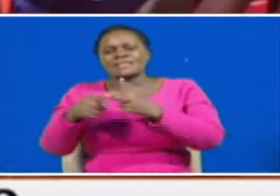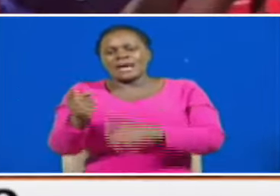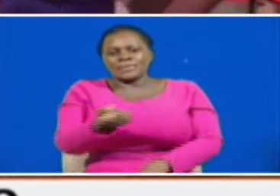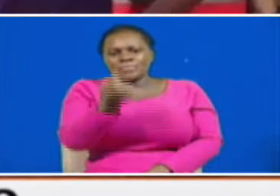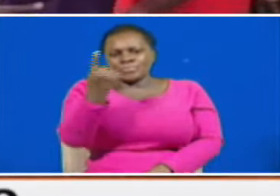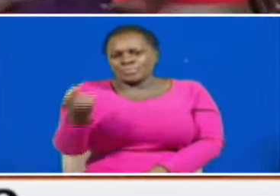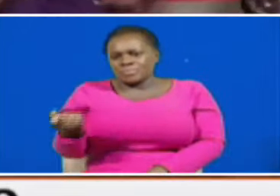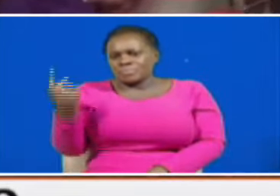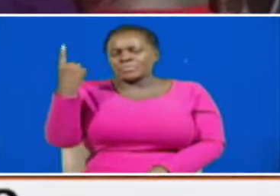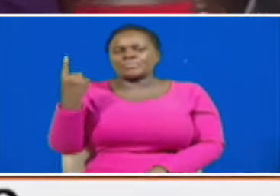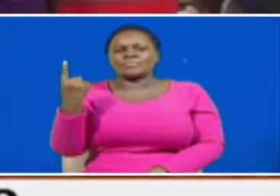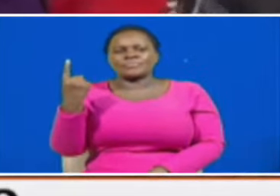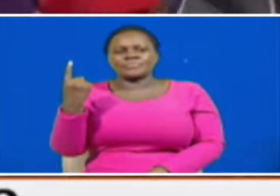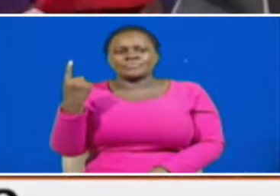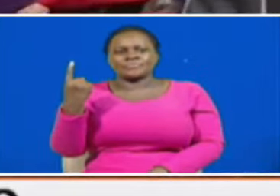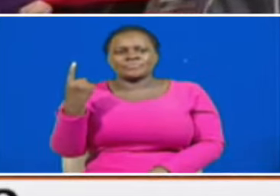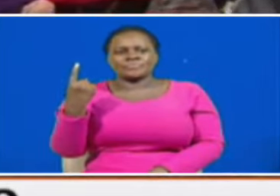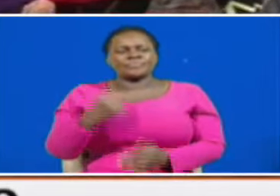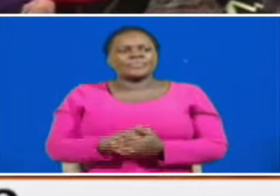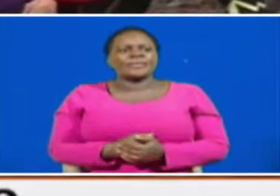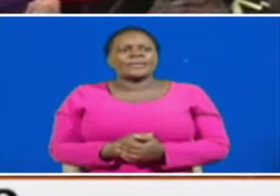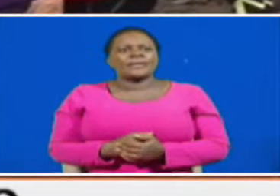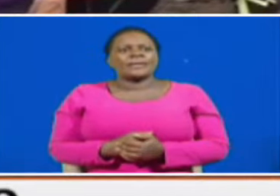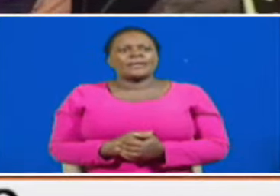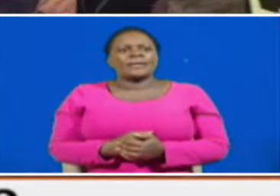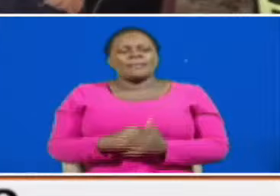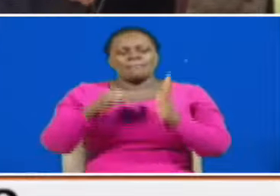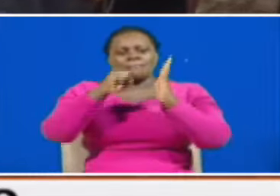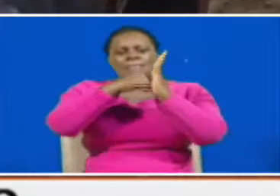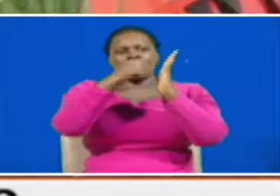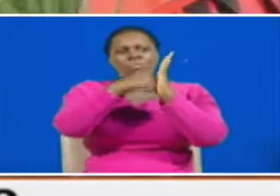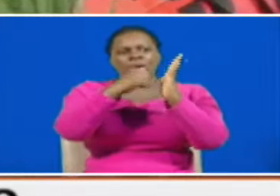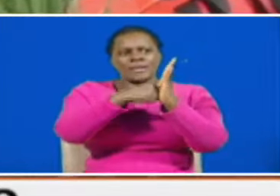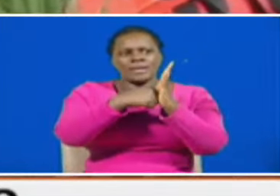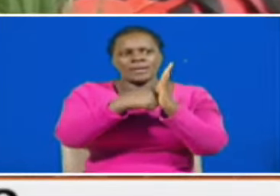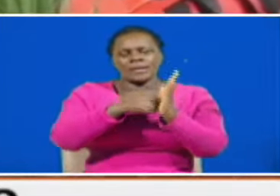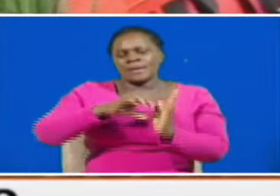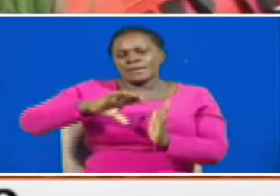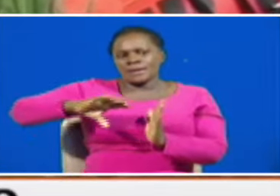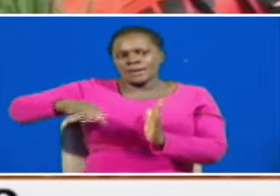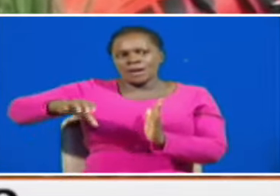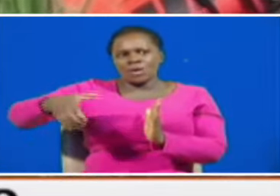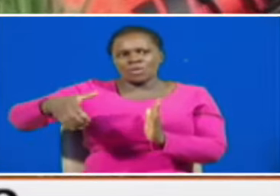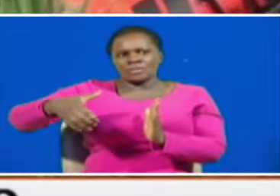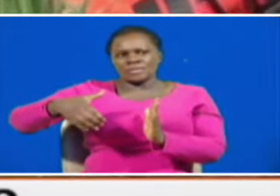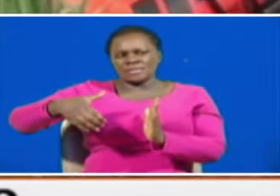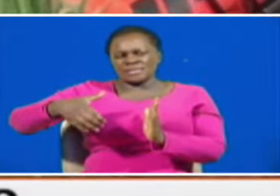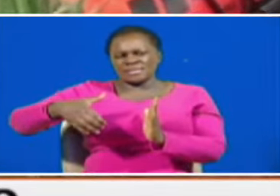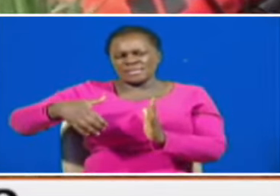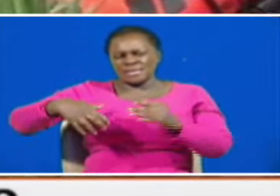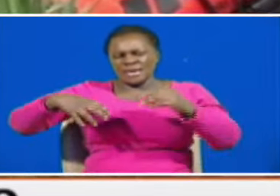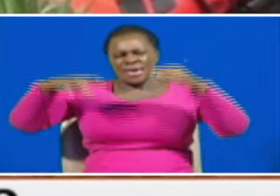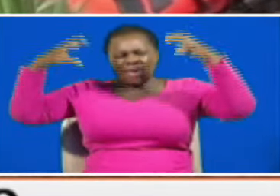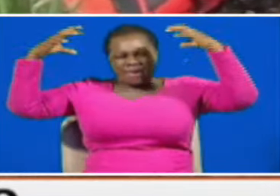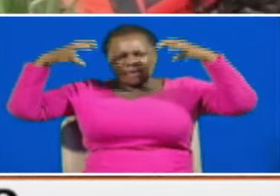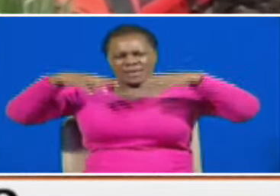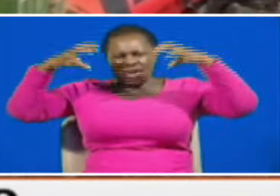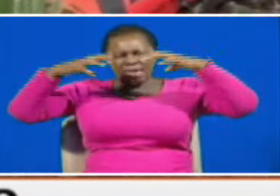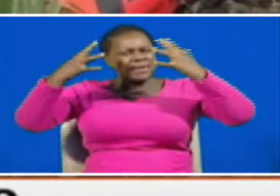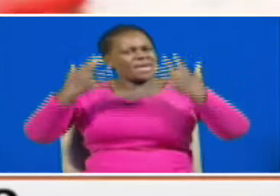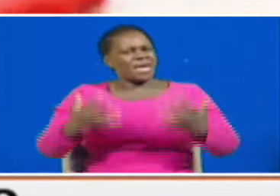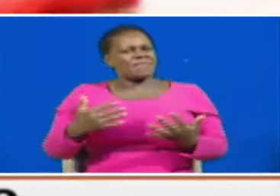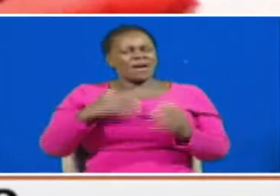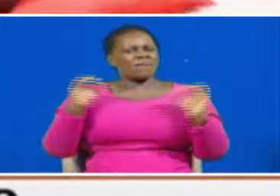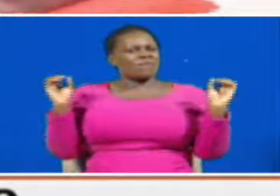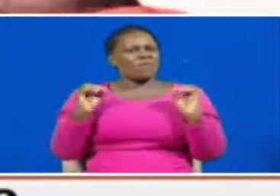hapa. Na hatimaye kule Makueni, japo kaunti hiyo haijaorodheshwa kati ya kaunti zitakazopokea mvua